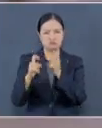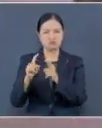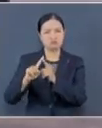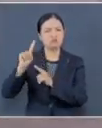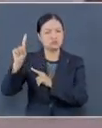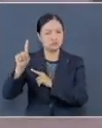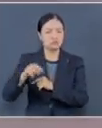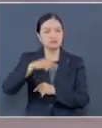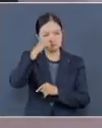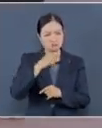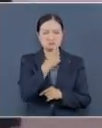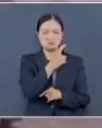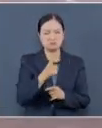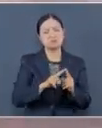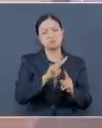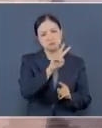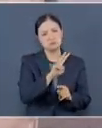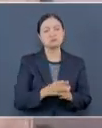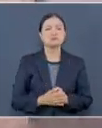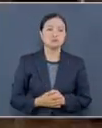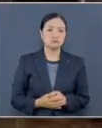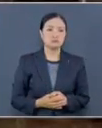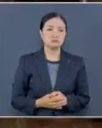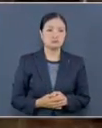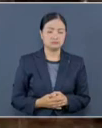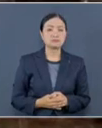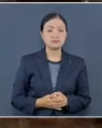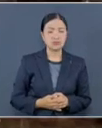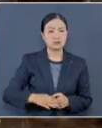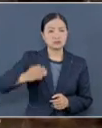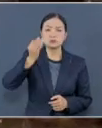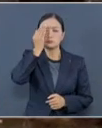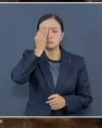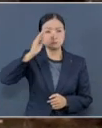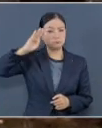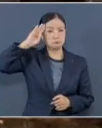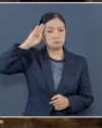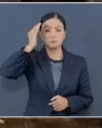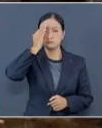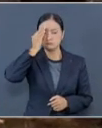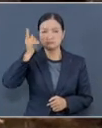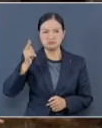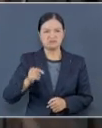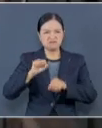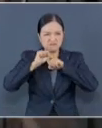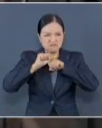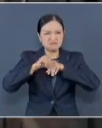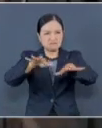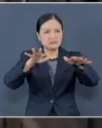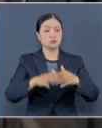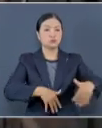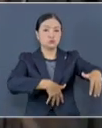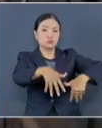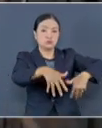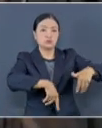ฮะในขณะนี้ขณะเดียวกันครับคุณผู้ชมกองทัพของอิสราเอลประกาศครับว่ายังคงเปิดทางให้ชาวกาซ่า